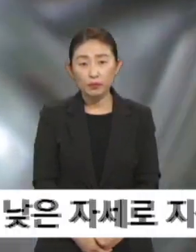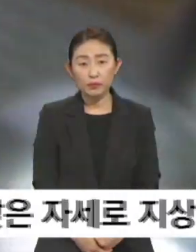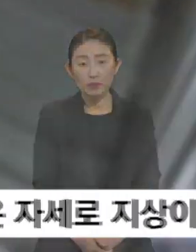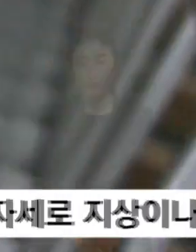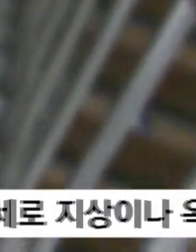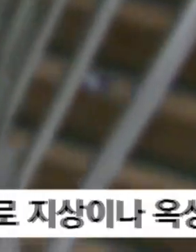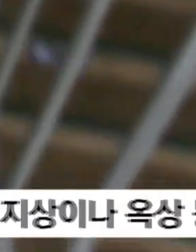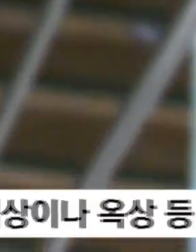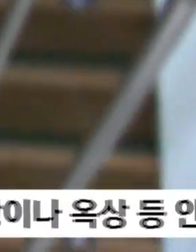계획입니다